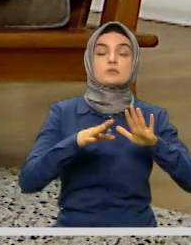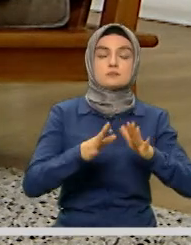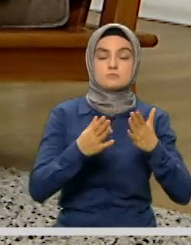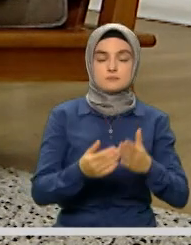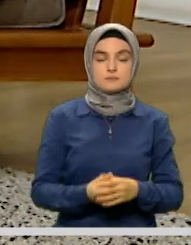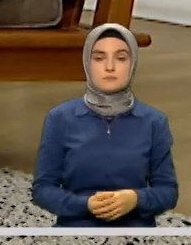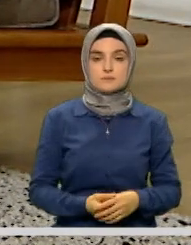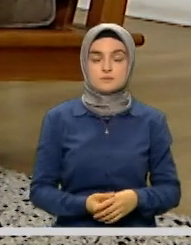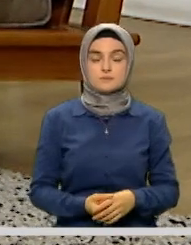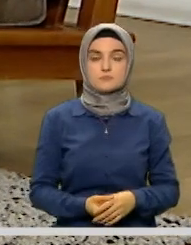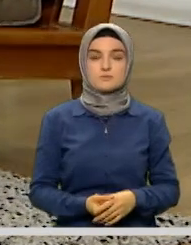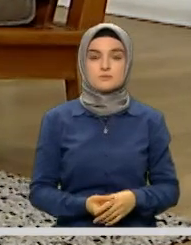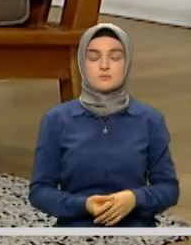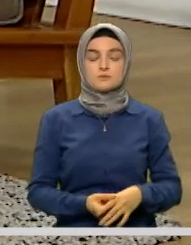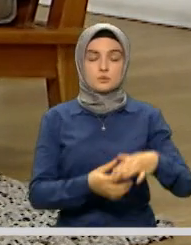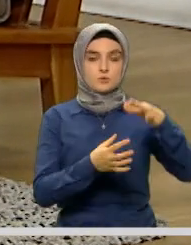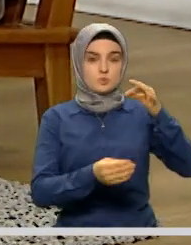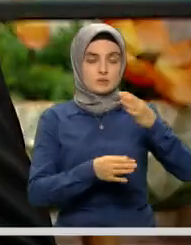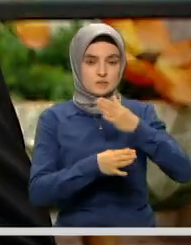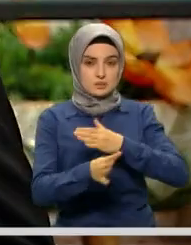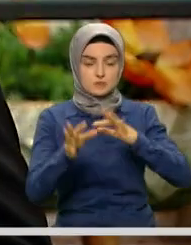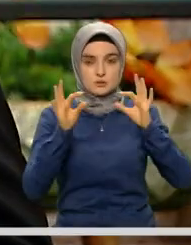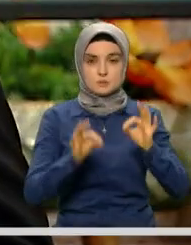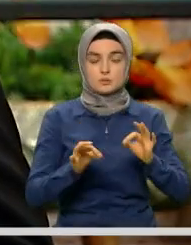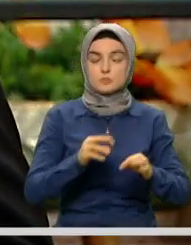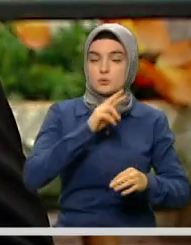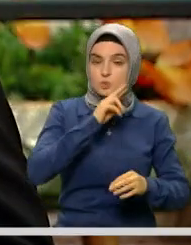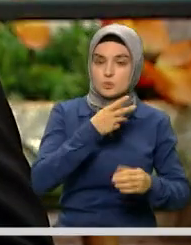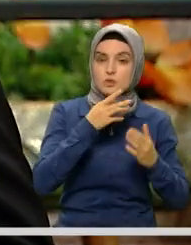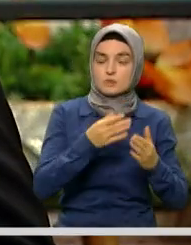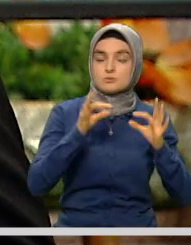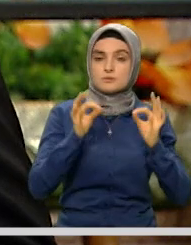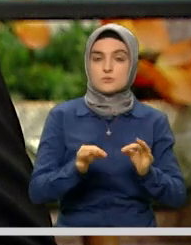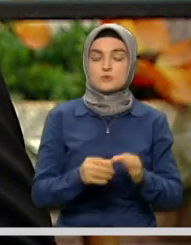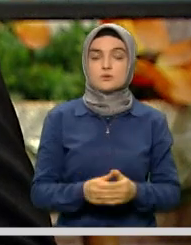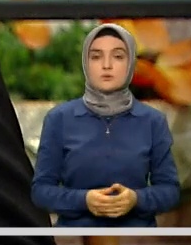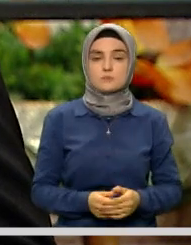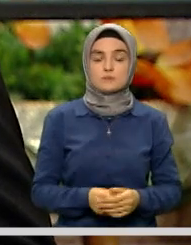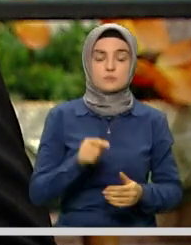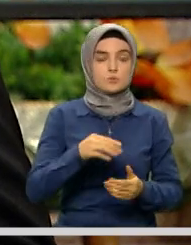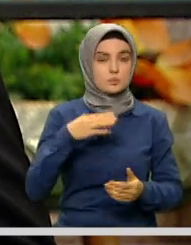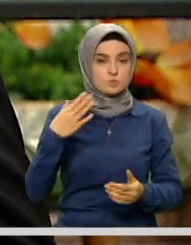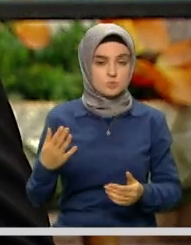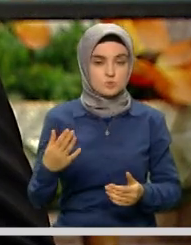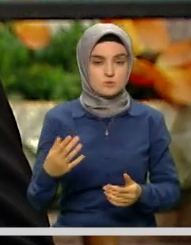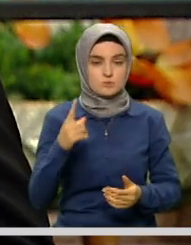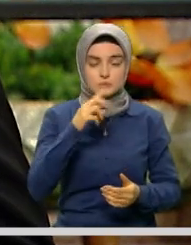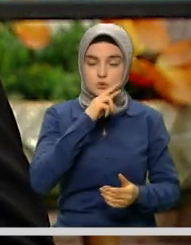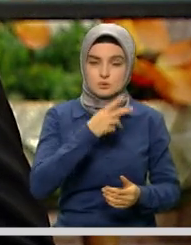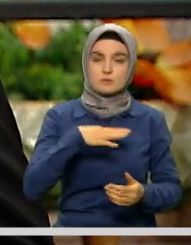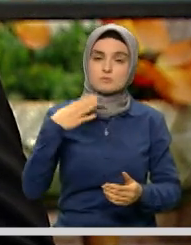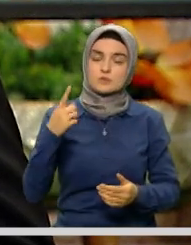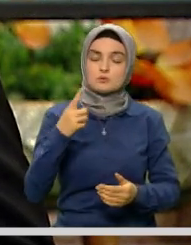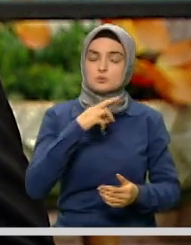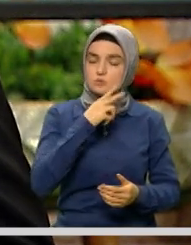geliyor. Yani kulluktan çıkmaya başlıyor ve günah girdabına girmeye başlıyor. Ve ondan sonra da artık bir günah başka bir